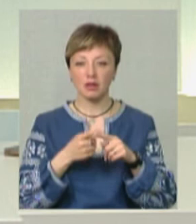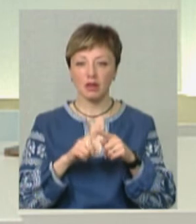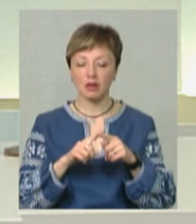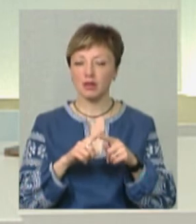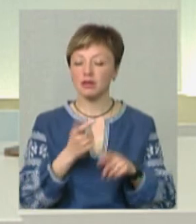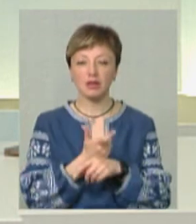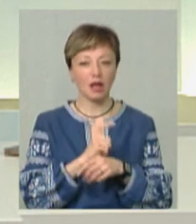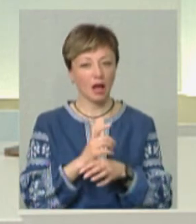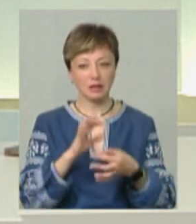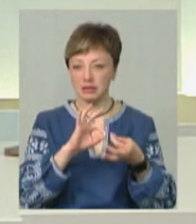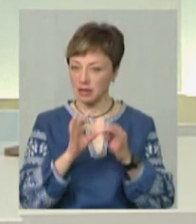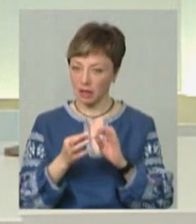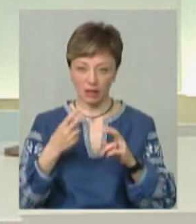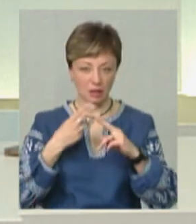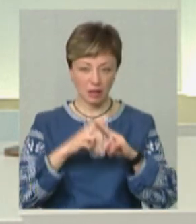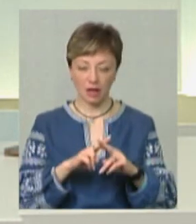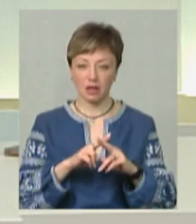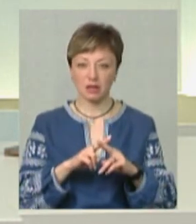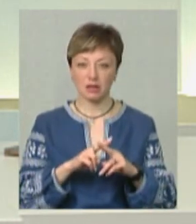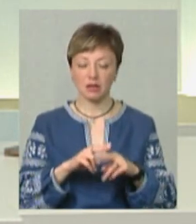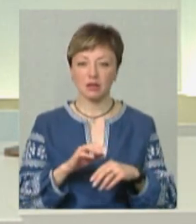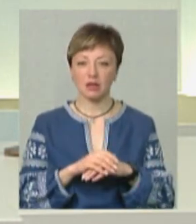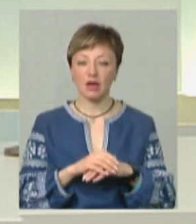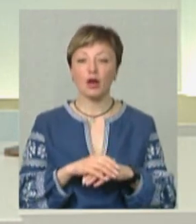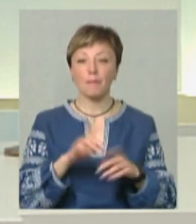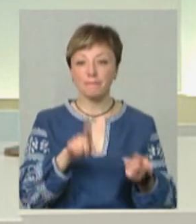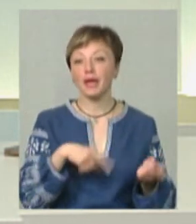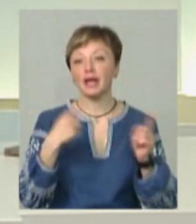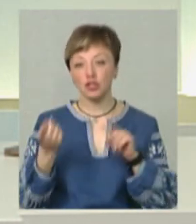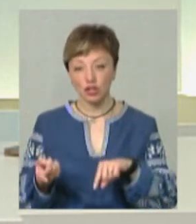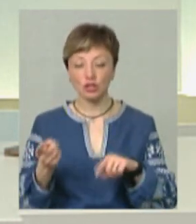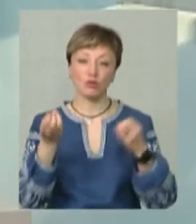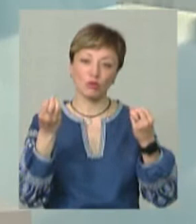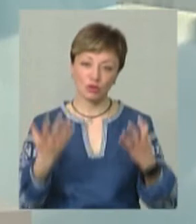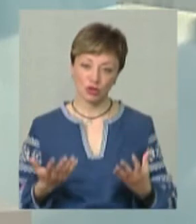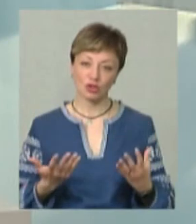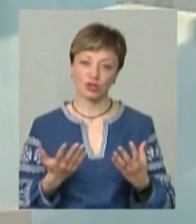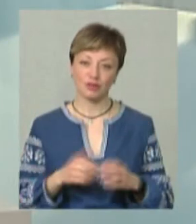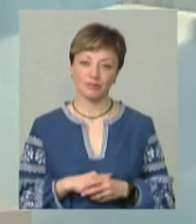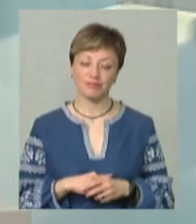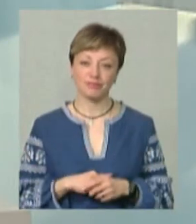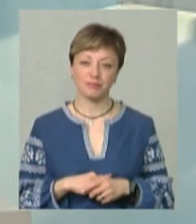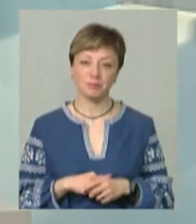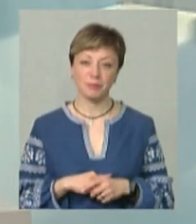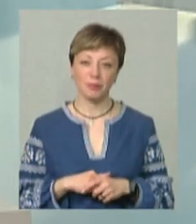колодки, надскладні техніки, кучерявий стіп. Тому перейшли до того, що простіше.